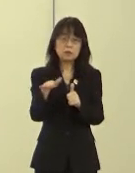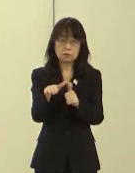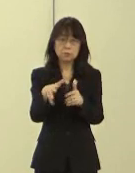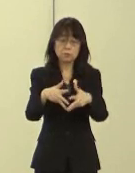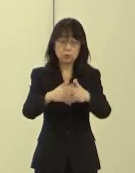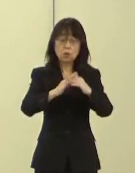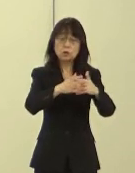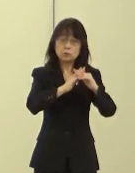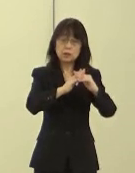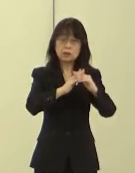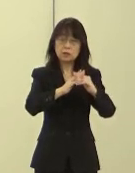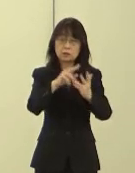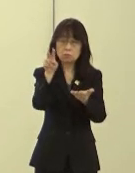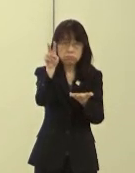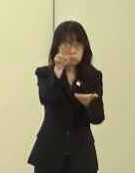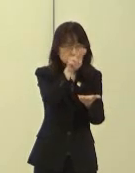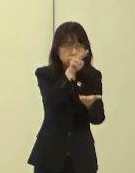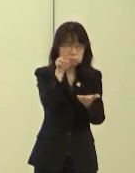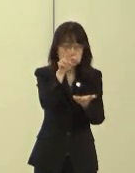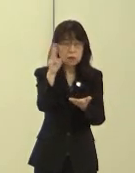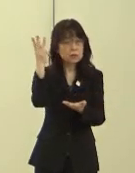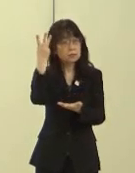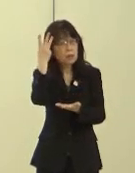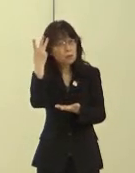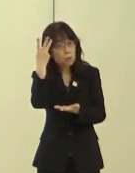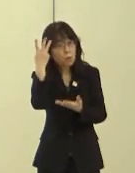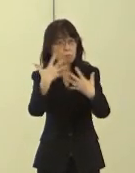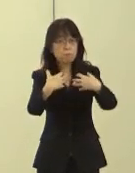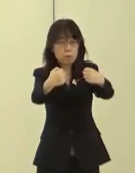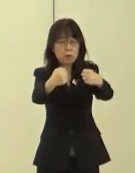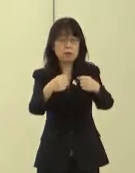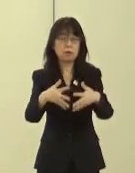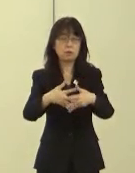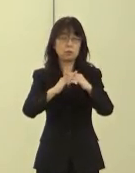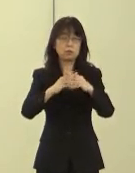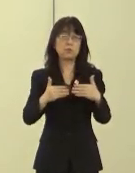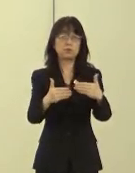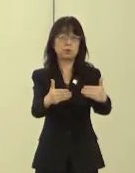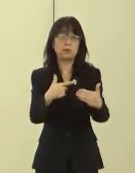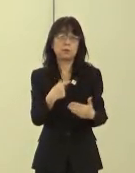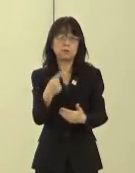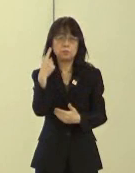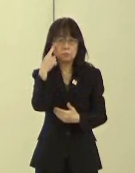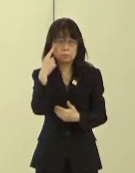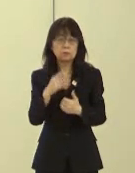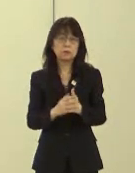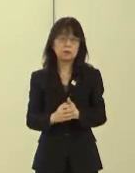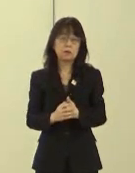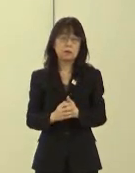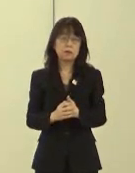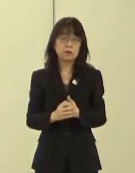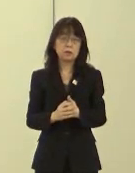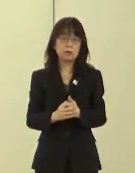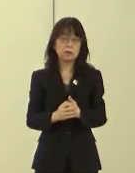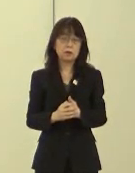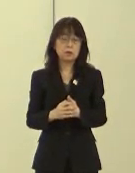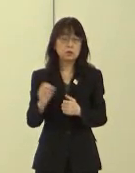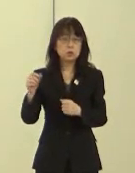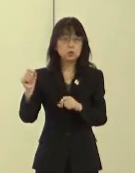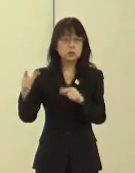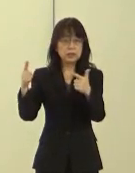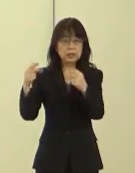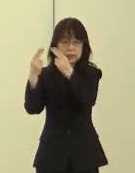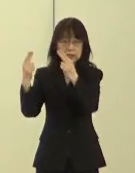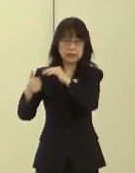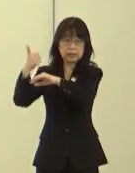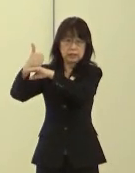組みを参考にしていただいて、取り組みを進めていただきたいというふうに思います。で、また、鈴木知事の方で、